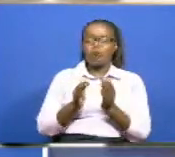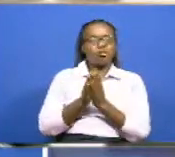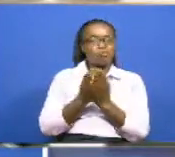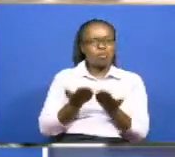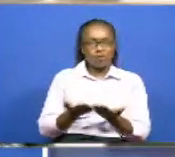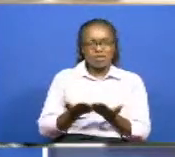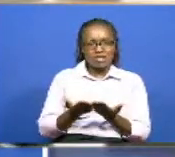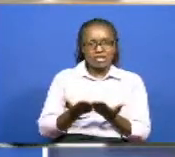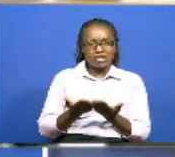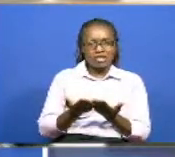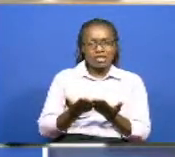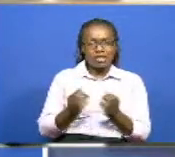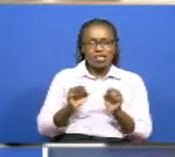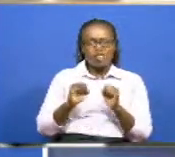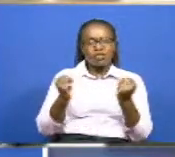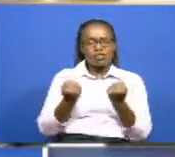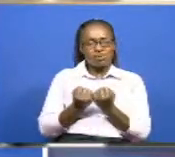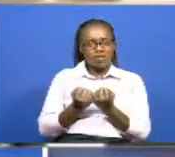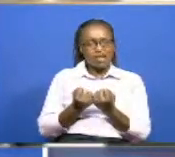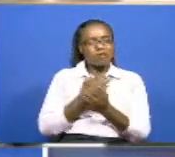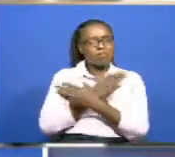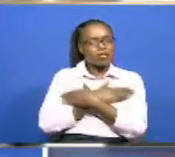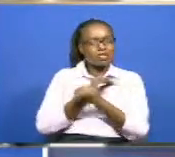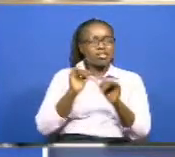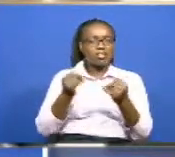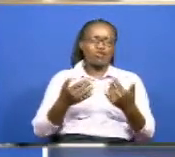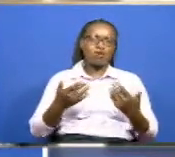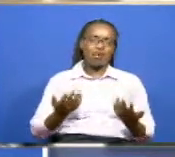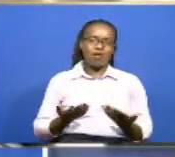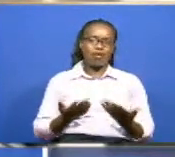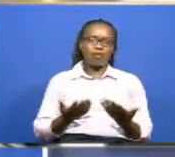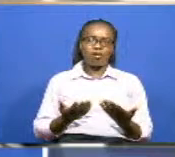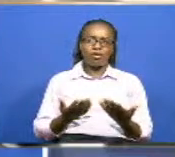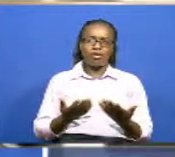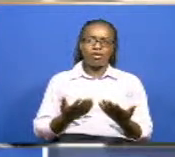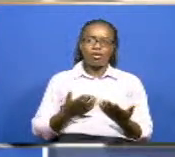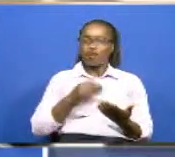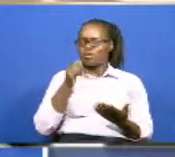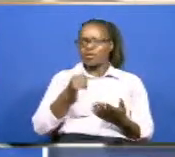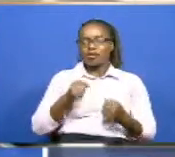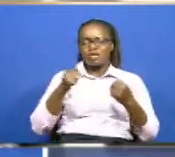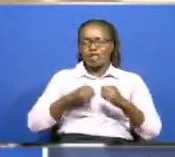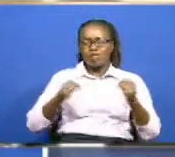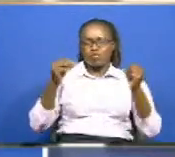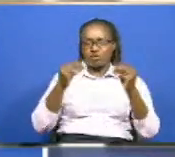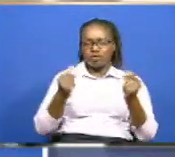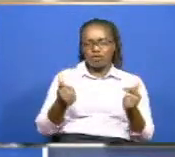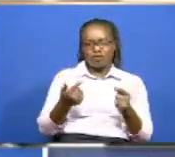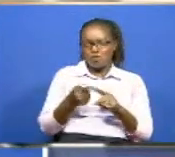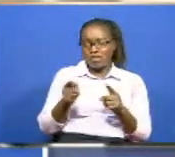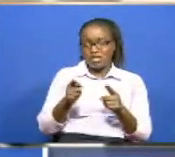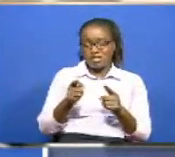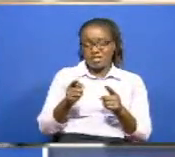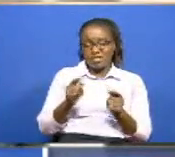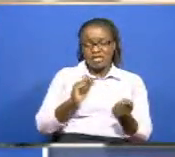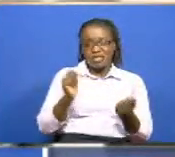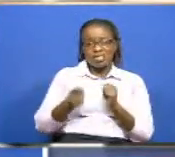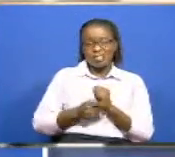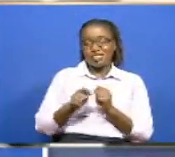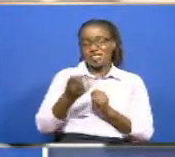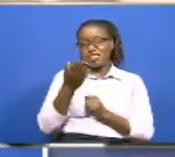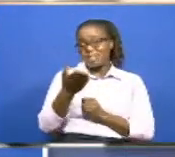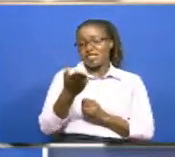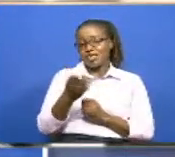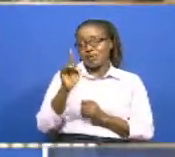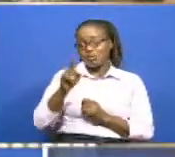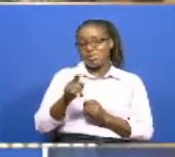about how she will socialize with a new friend. It's just something that we've not been able to put our head around it, but I know change is inevitable. We will just have to